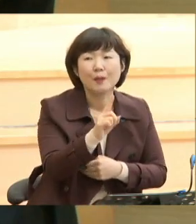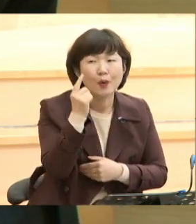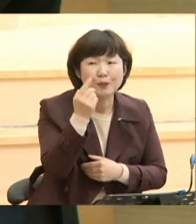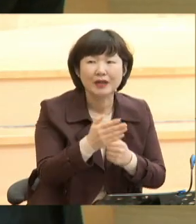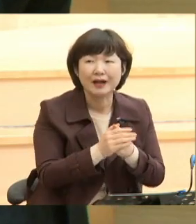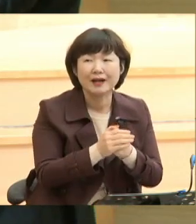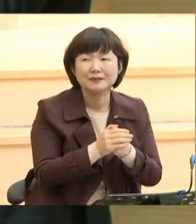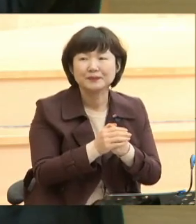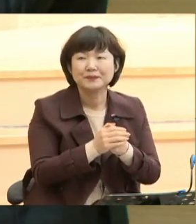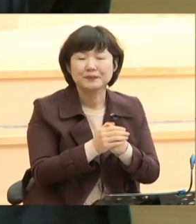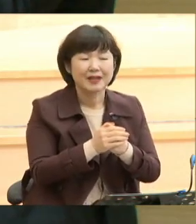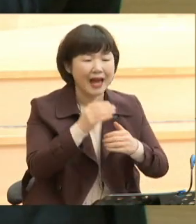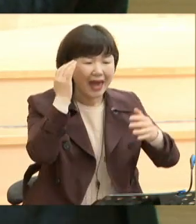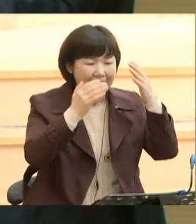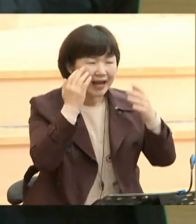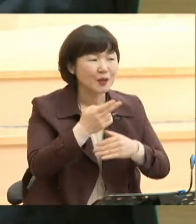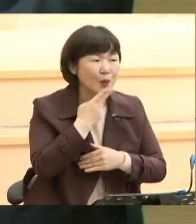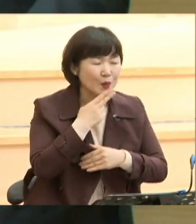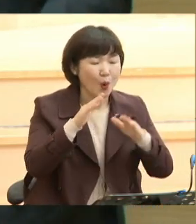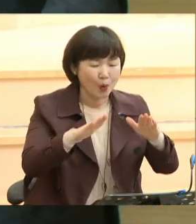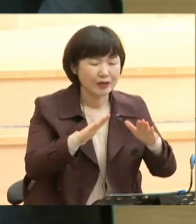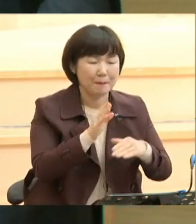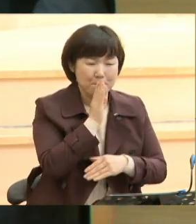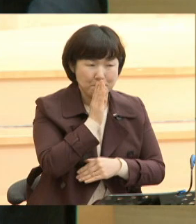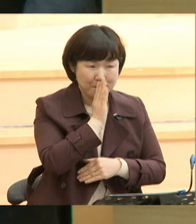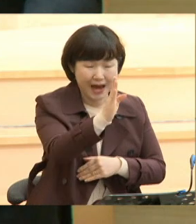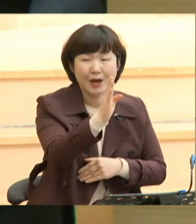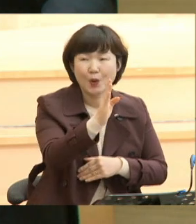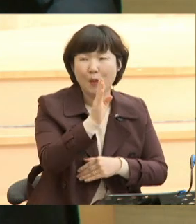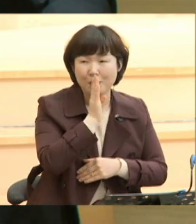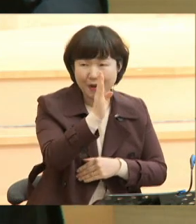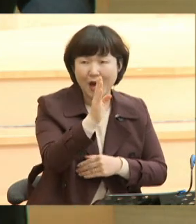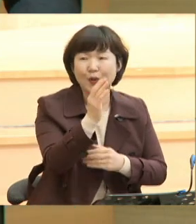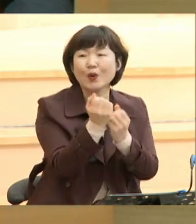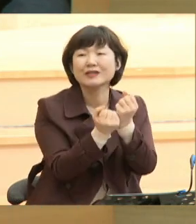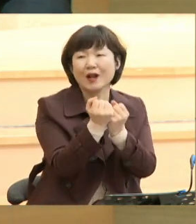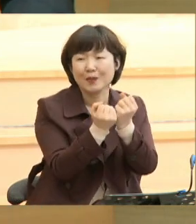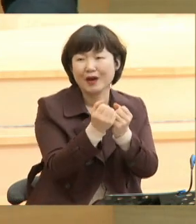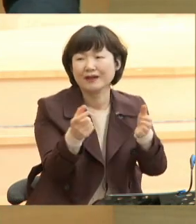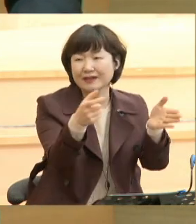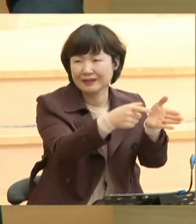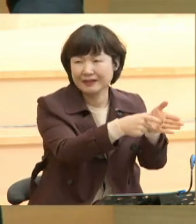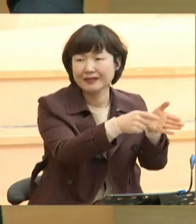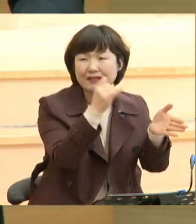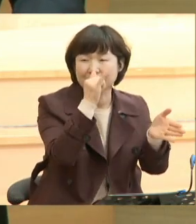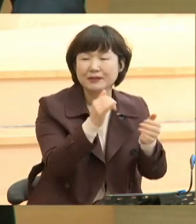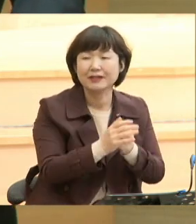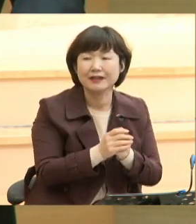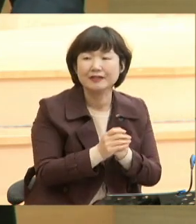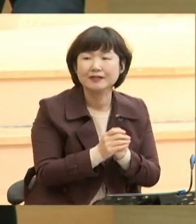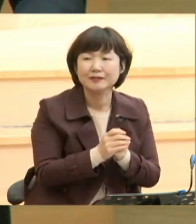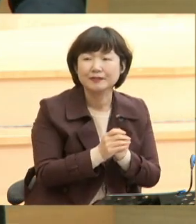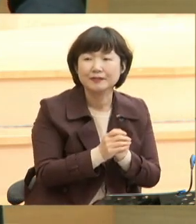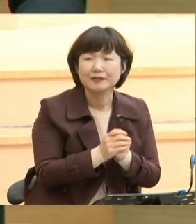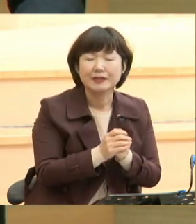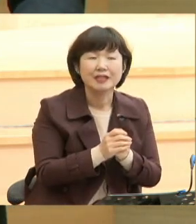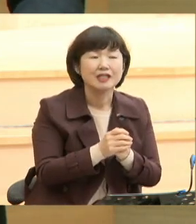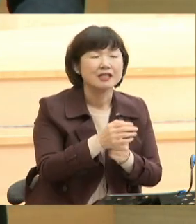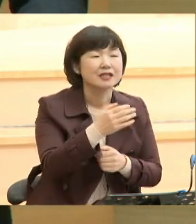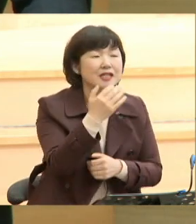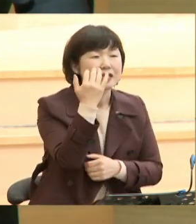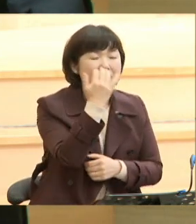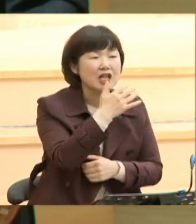헤매지 않도록 하기 위해 가지고 오늘 본문에는 거야 바로 꽂아 나서 바로 바로 답을 따라 뭐라고 명확하게 뭐라고 말합니까